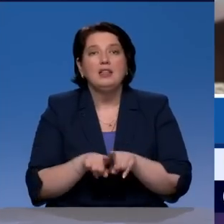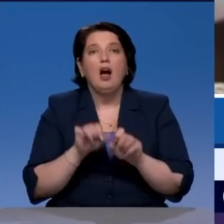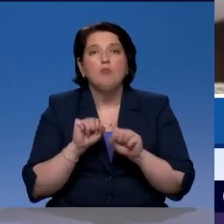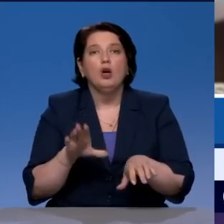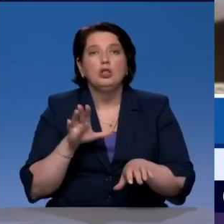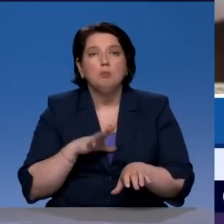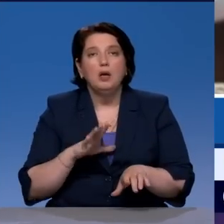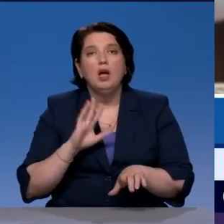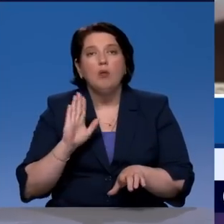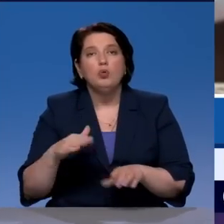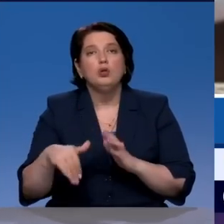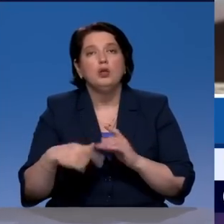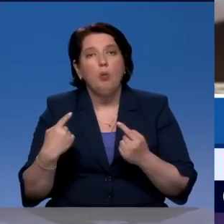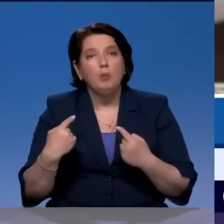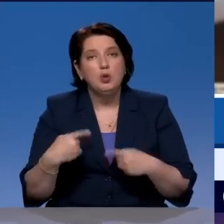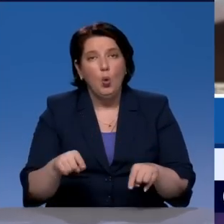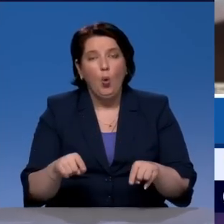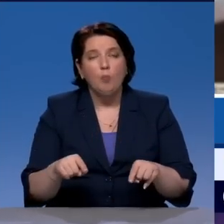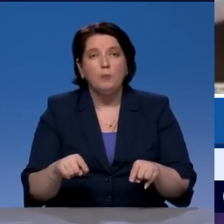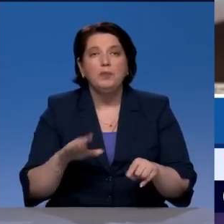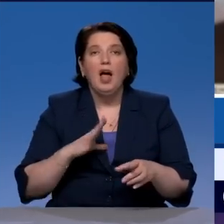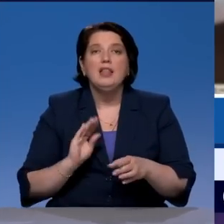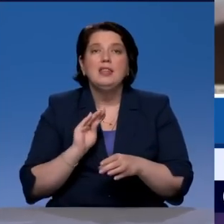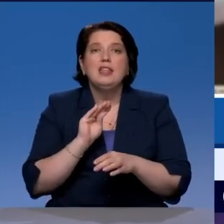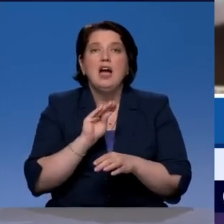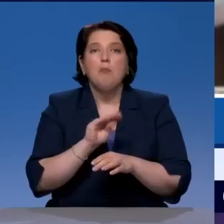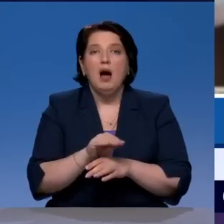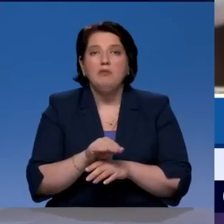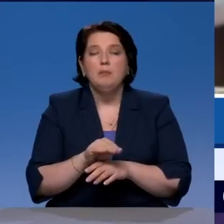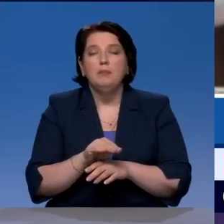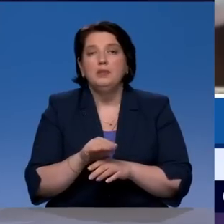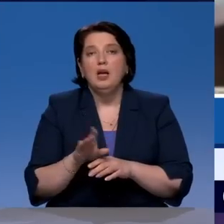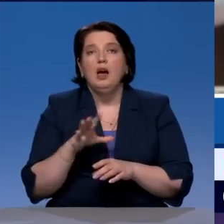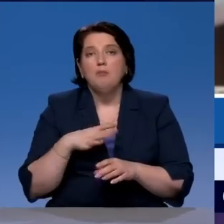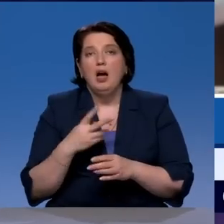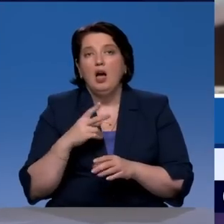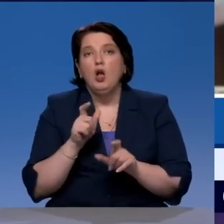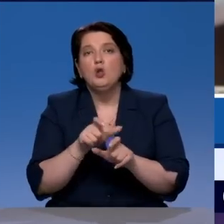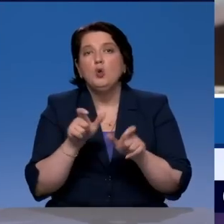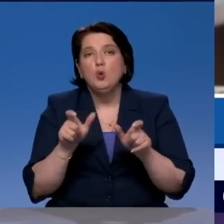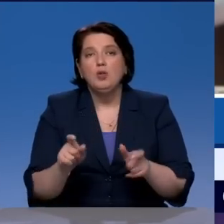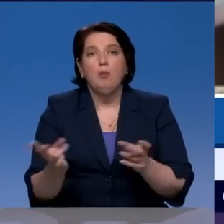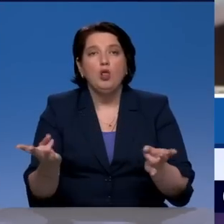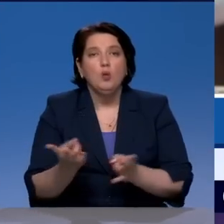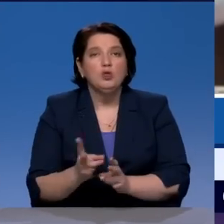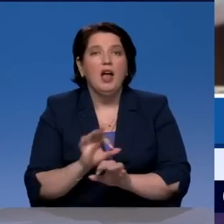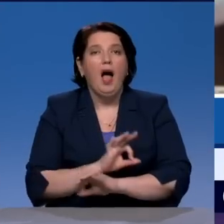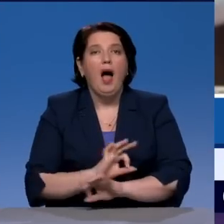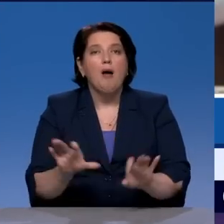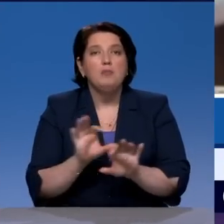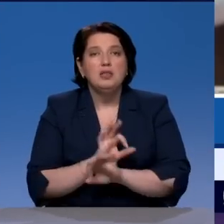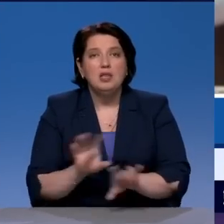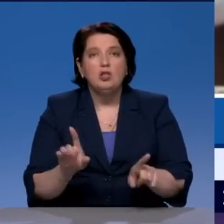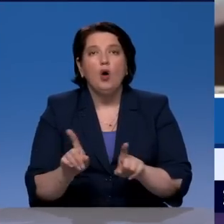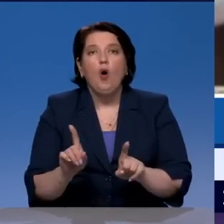другое. Я хочу сказать по теме, мы, наверное, немножечко вот зрителям должны объяснить, что это никакой особо